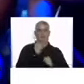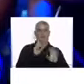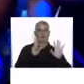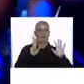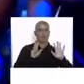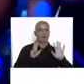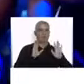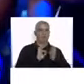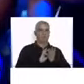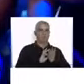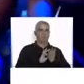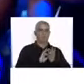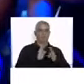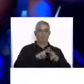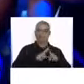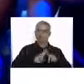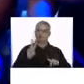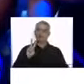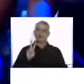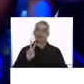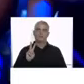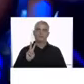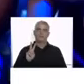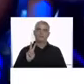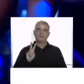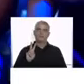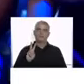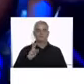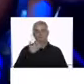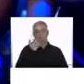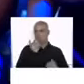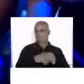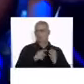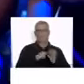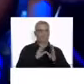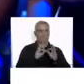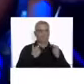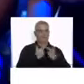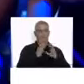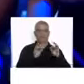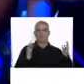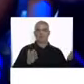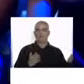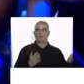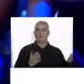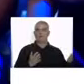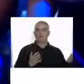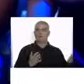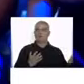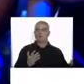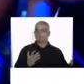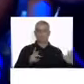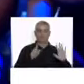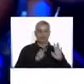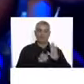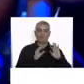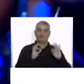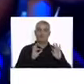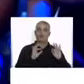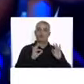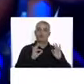אוגוסט. אחרי חודשיים נגמר הסיפור, כי התחילה המלחמה. אז למעשה,